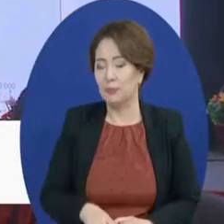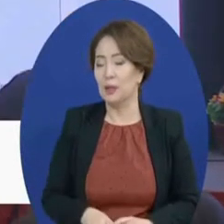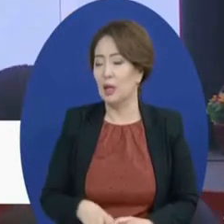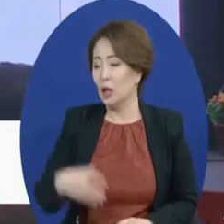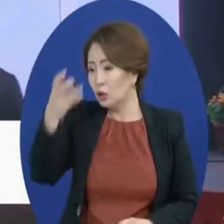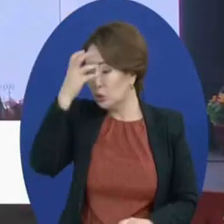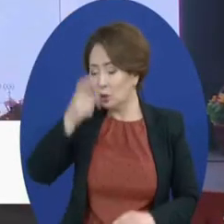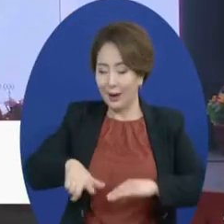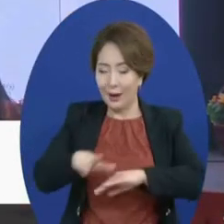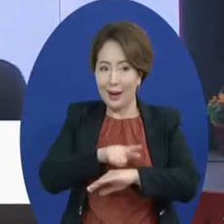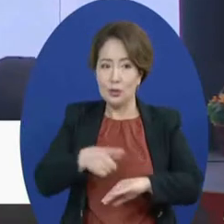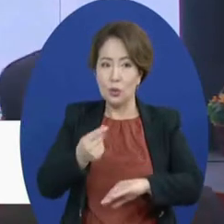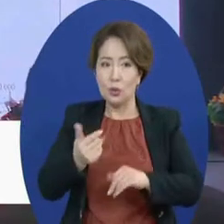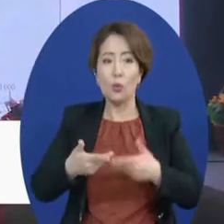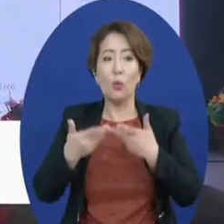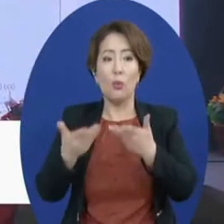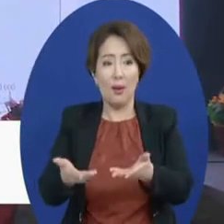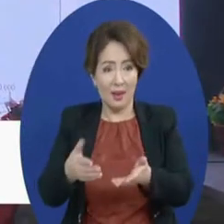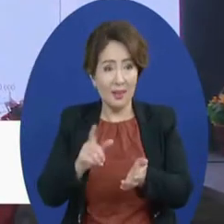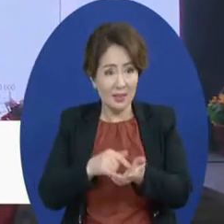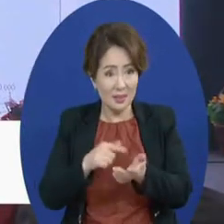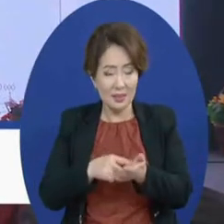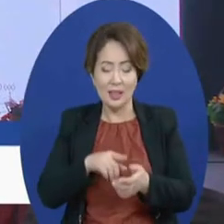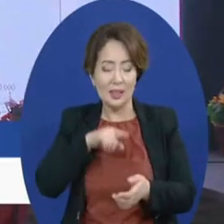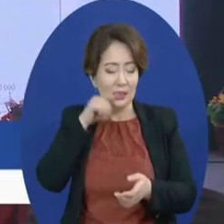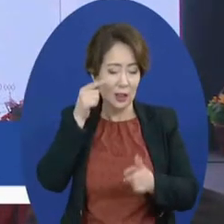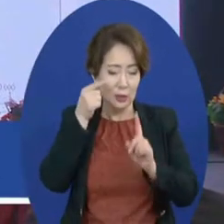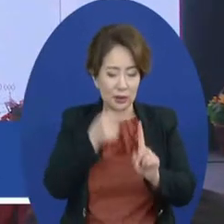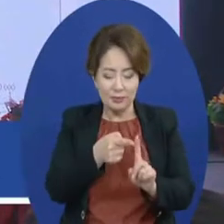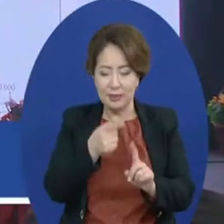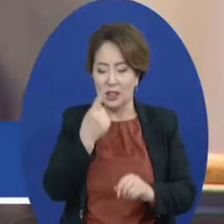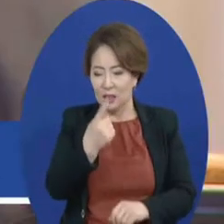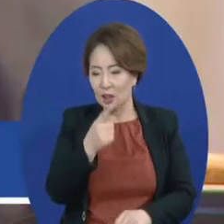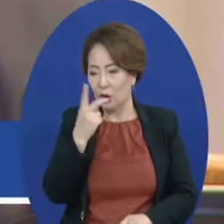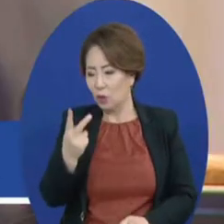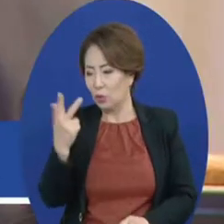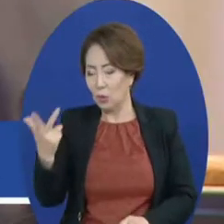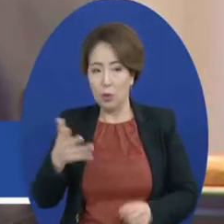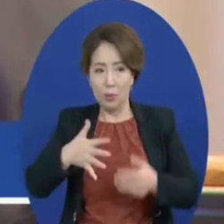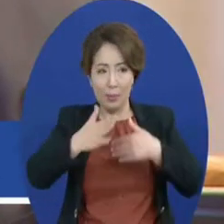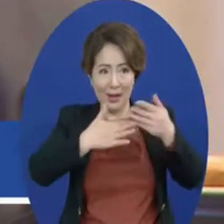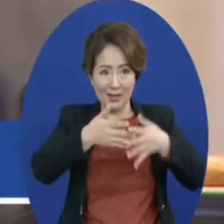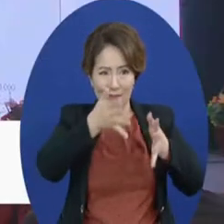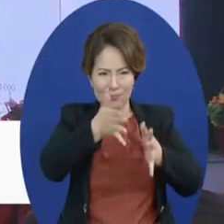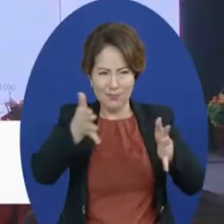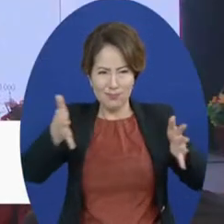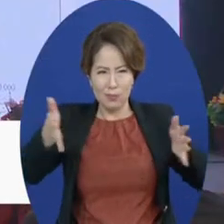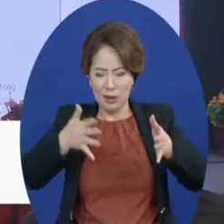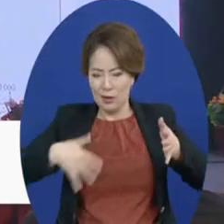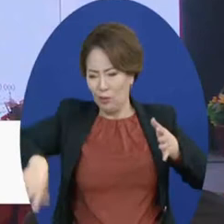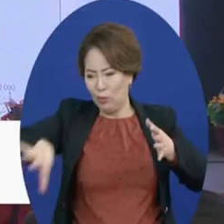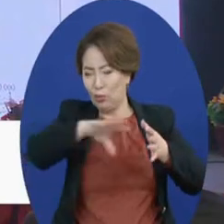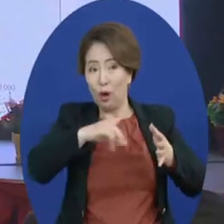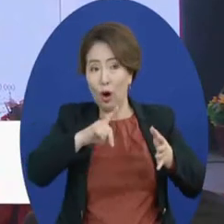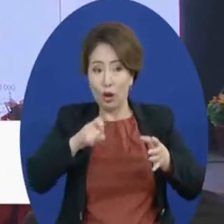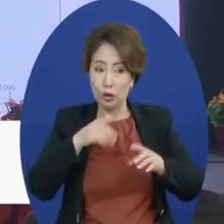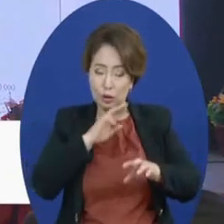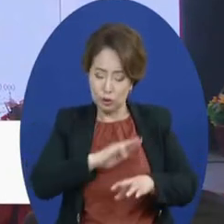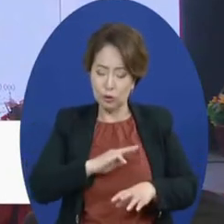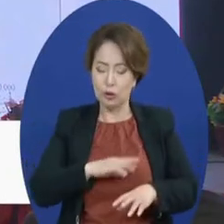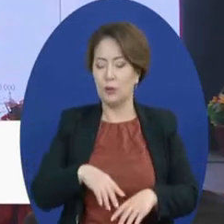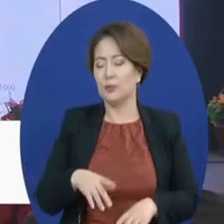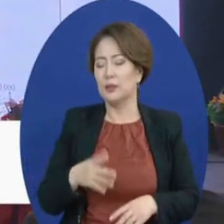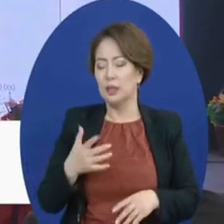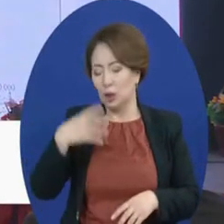газраа өнгөө өгөх ёстой болж байна. Хороолт нэгтгэн бол залуус 1 2 3-ыг хороол барьж туршиж үзье гэж. Тэгэхээр төрийн хувьд бол бас тийм ээ бид нэр одоо